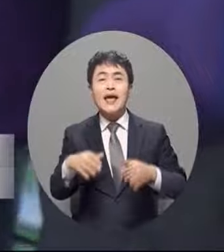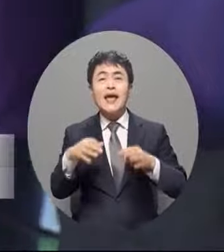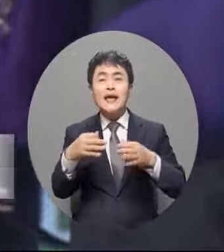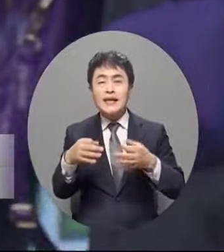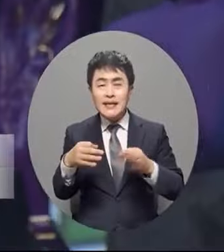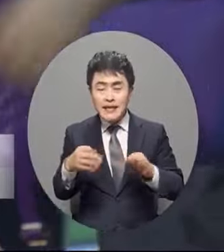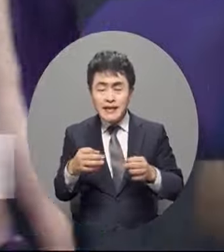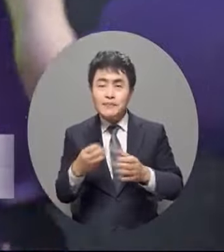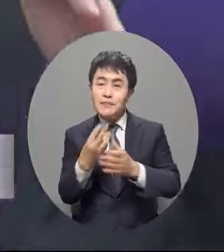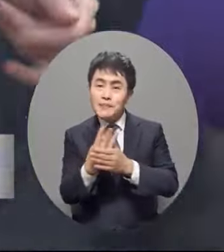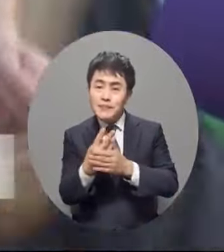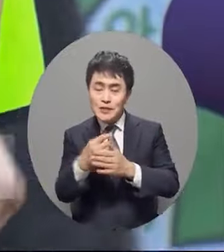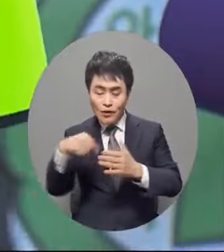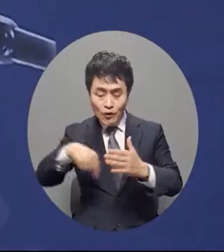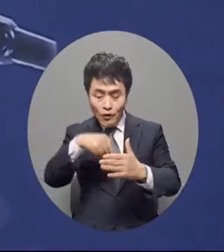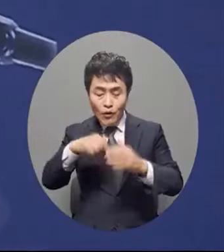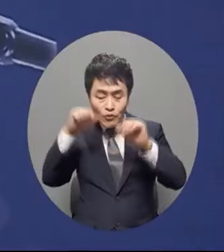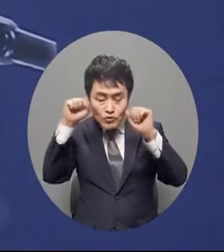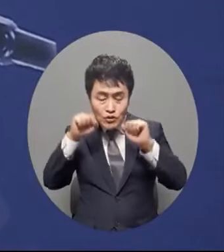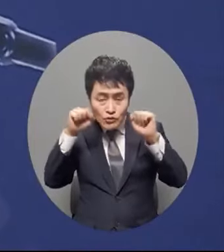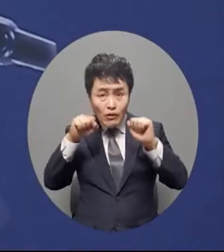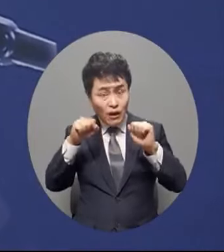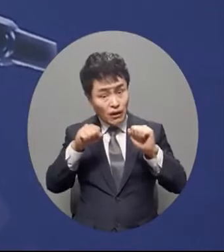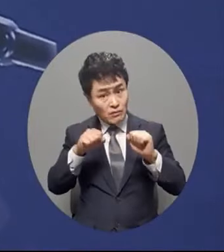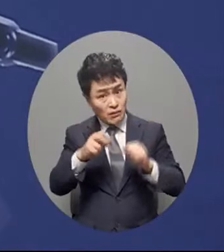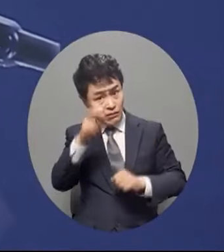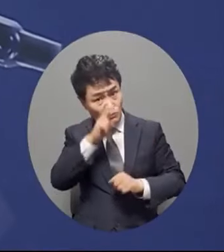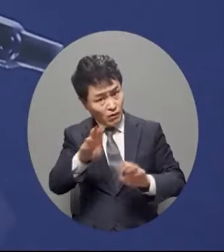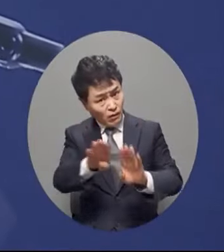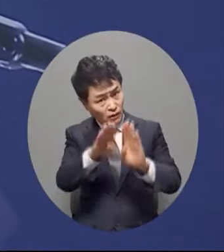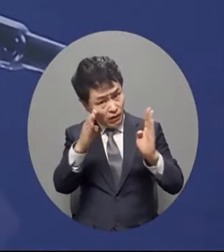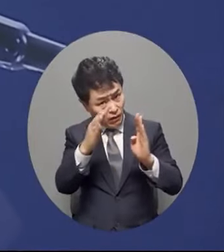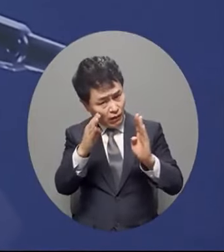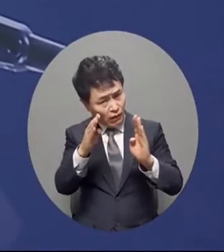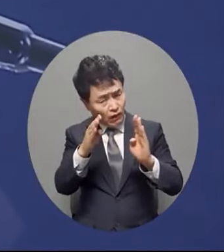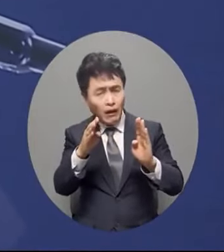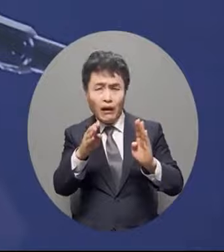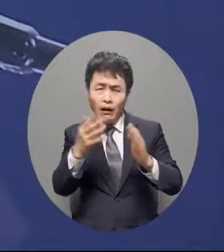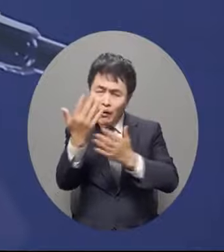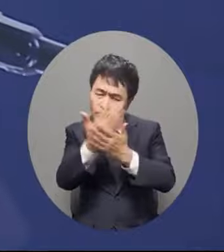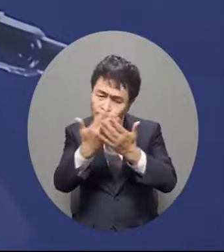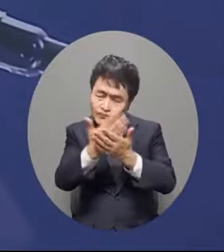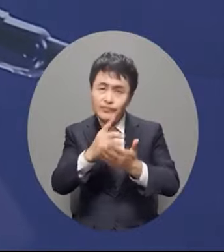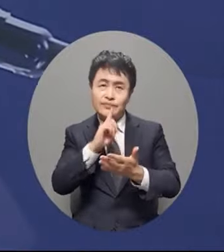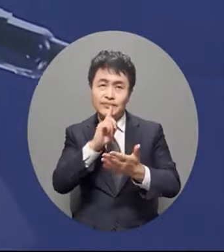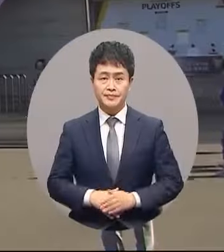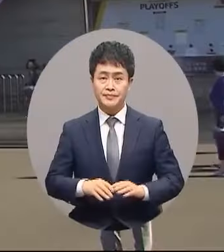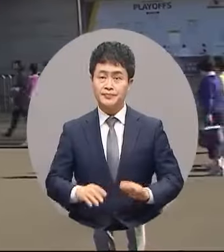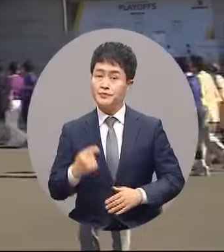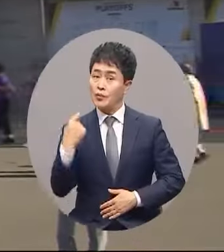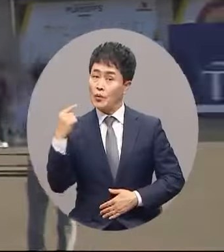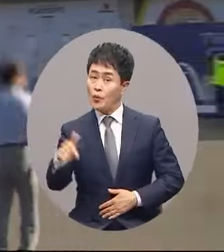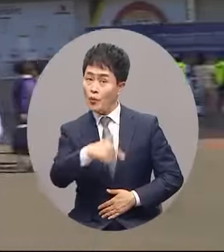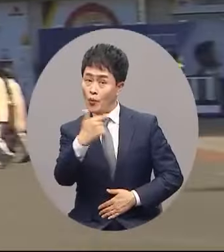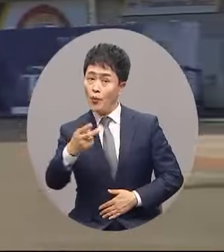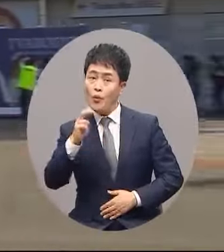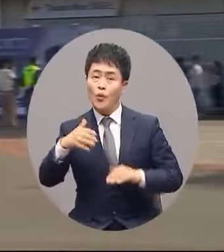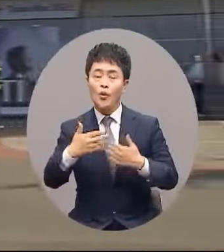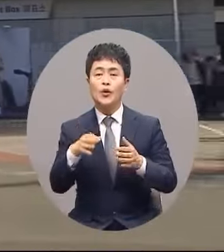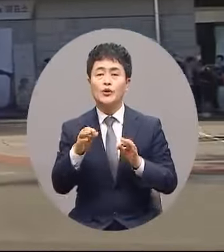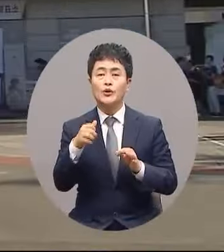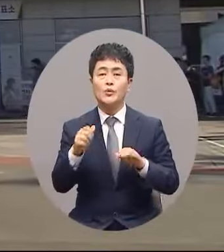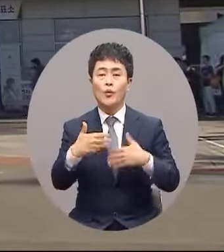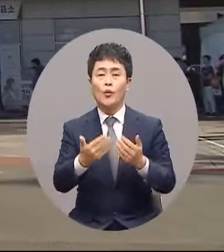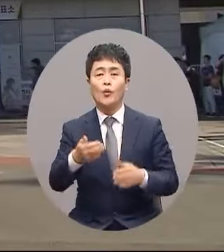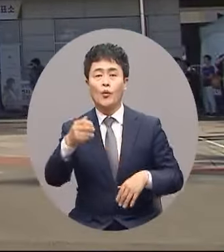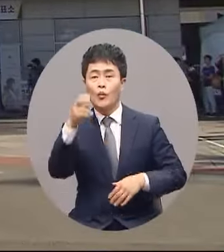체육관에서의 공연은 개체가 불투명해졌습니다 MBC 뉴스 고병찬 있니다 어제 후 가수 김호중 씨의